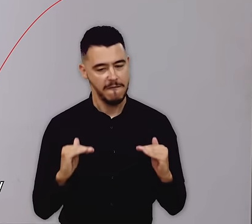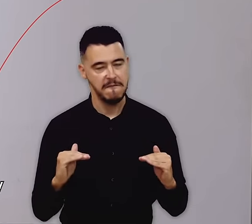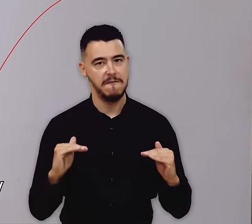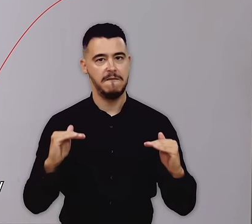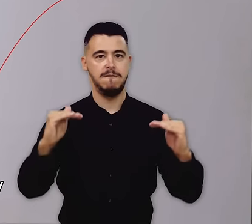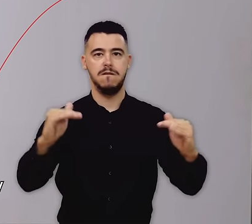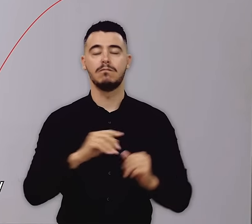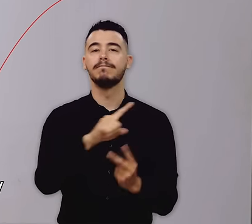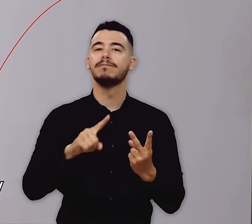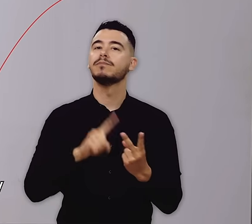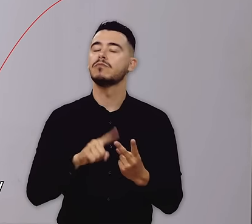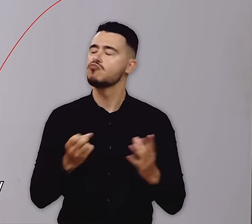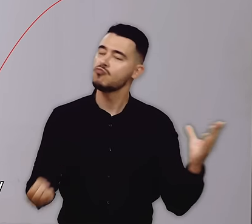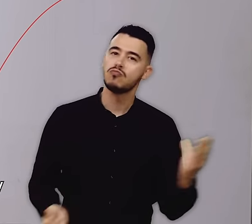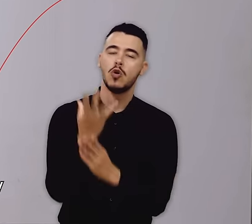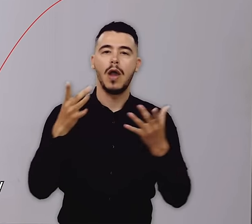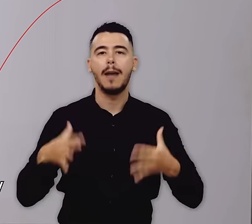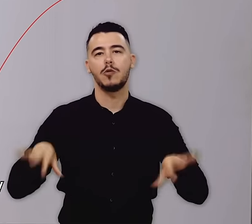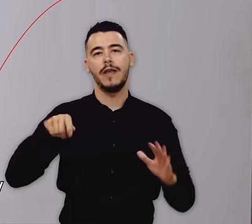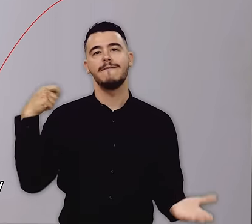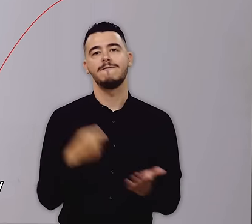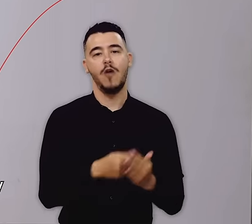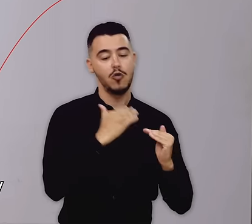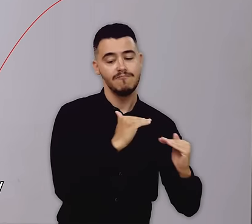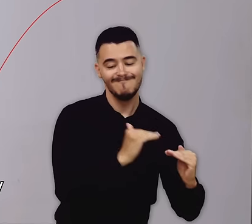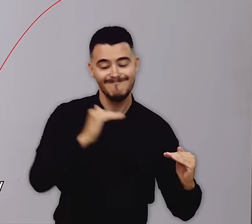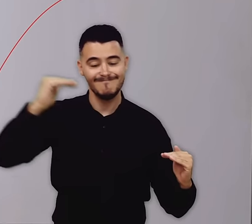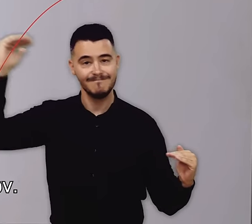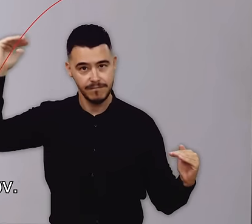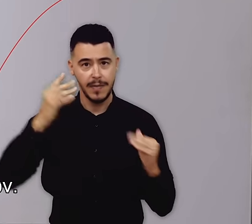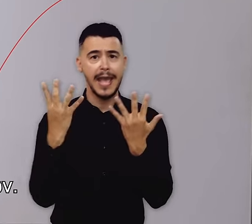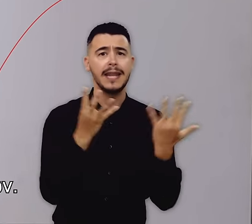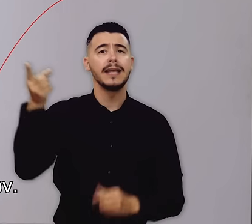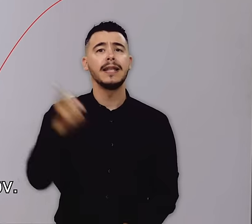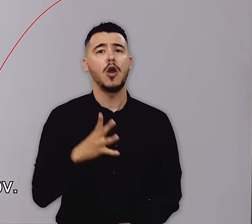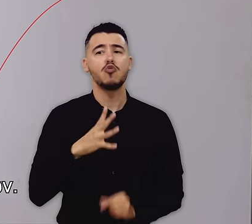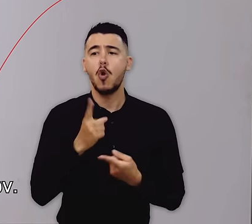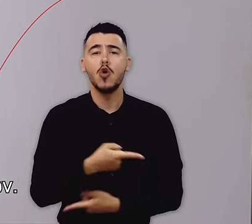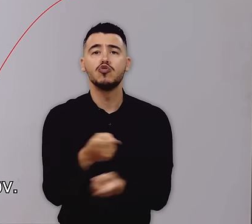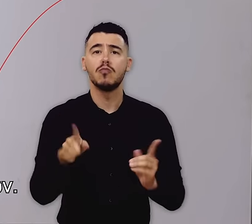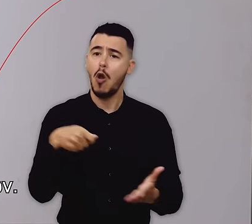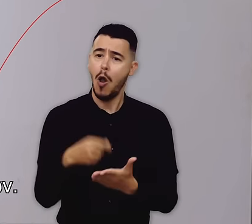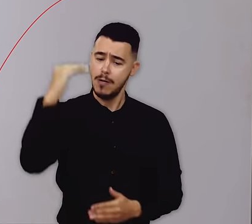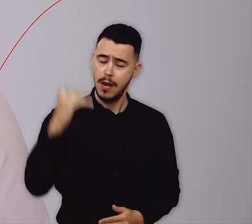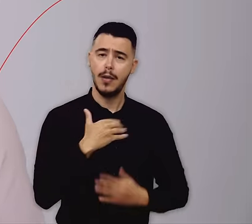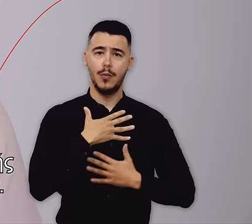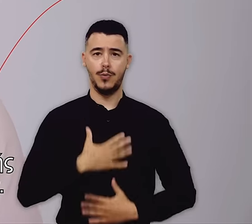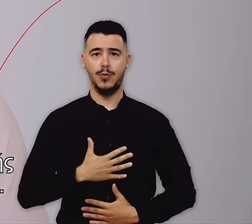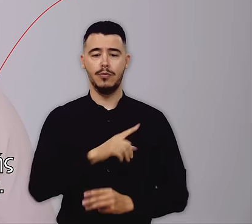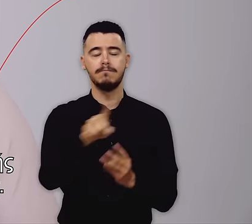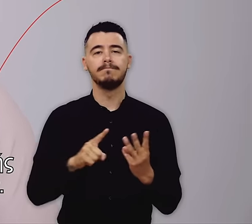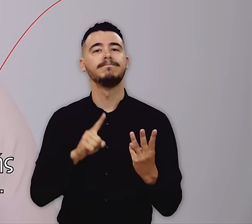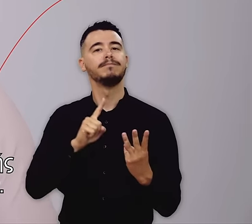2. Νέα φορολογική κλίμακα με σημαντικές μειώσεις φόρων για το 99% των φορολογούμενων.